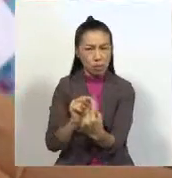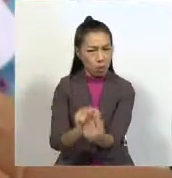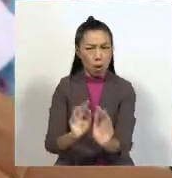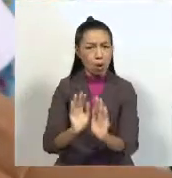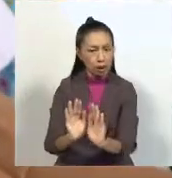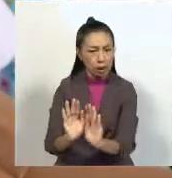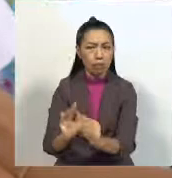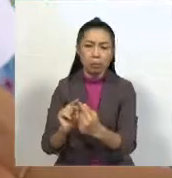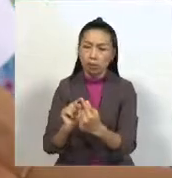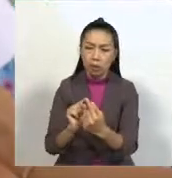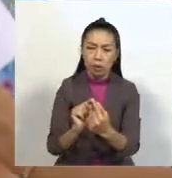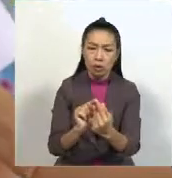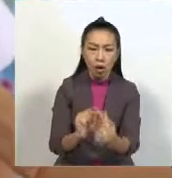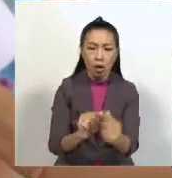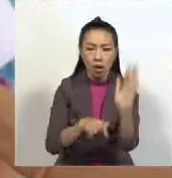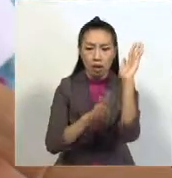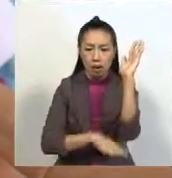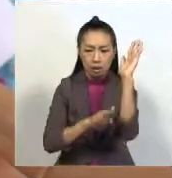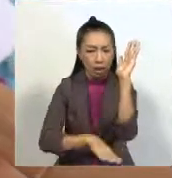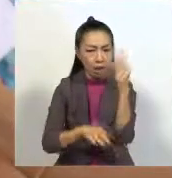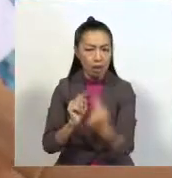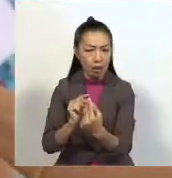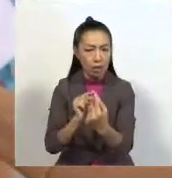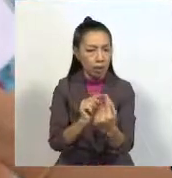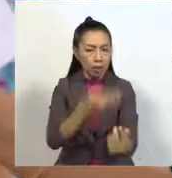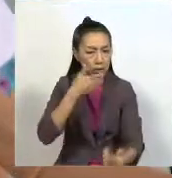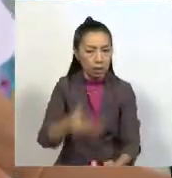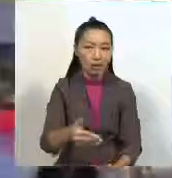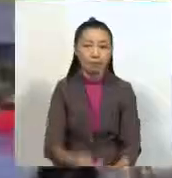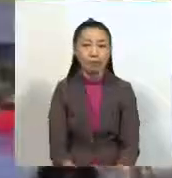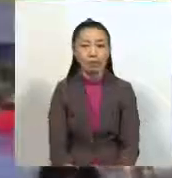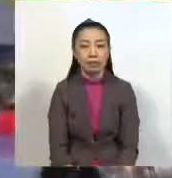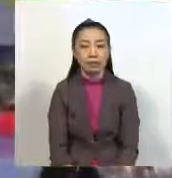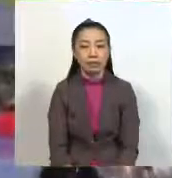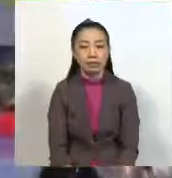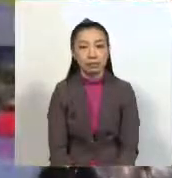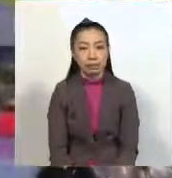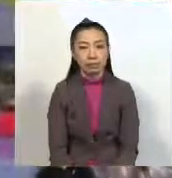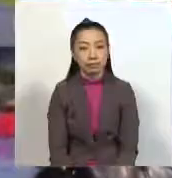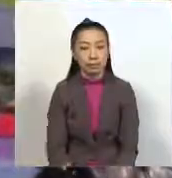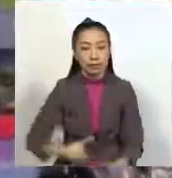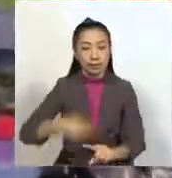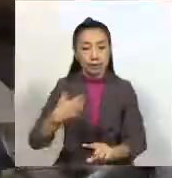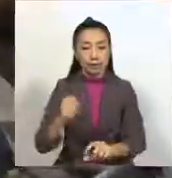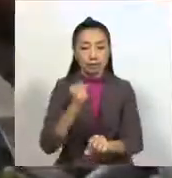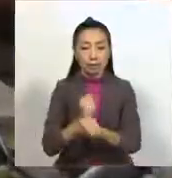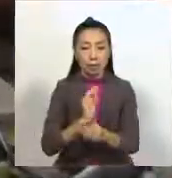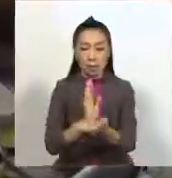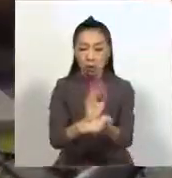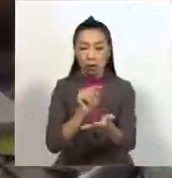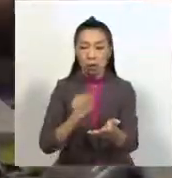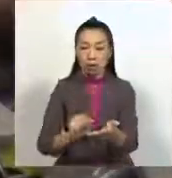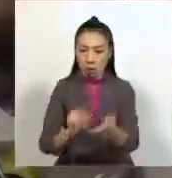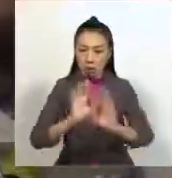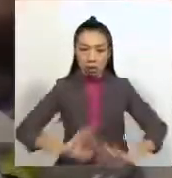ให้อยู่คู่กับพวกเราชาวใต้ไปนานๆค่ะ ประเพณีทำบุญวันศาสตร์เดือน10ถือเป็นงานบุญประเ